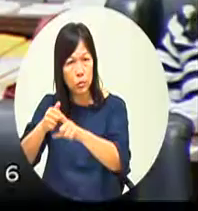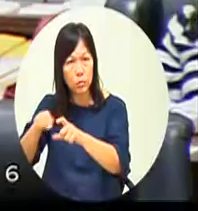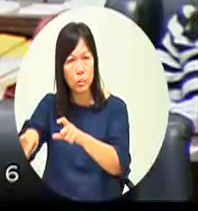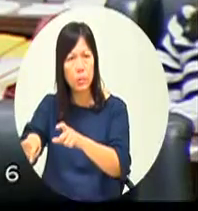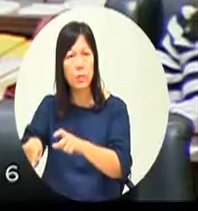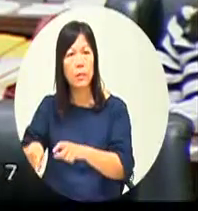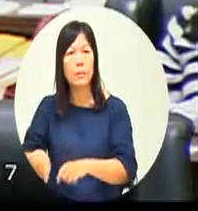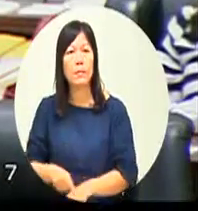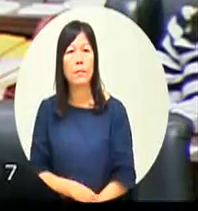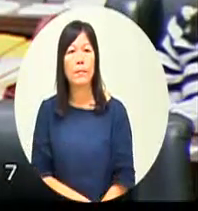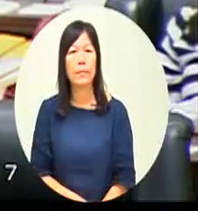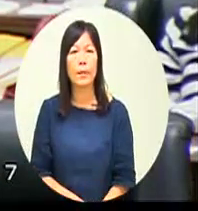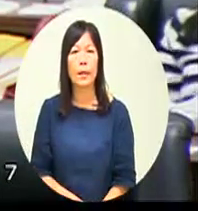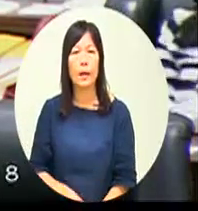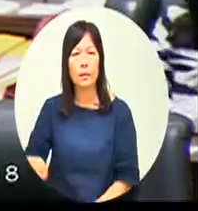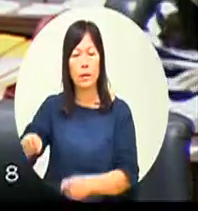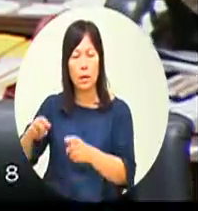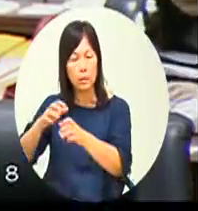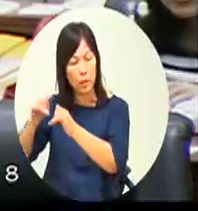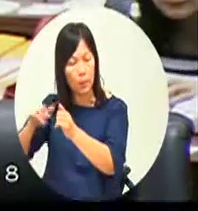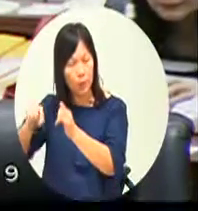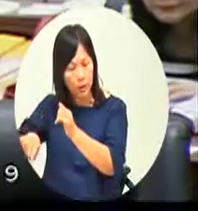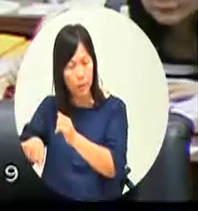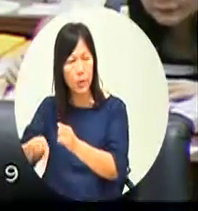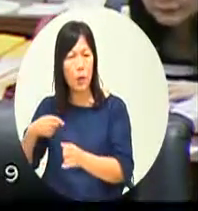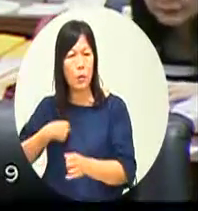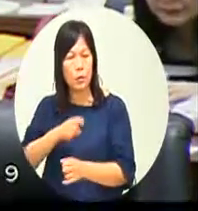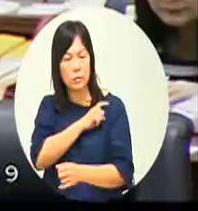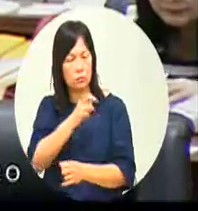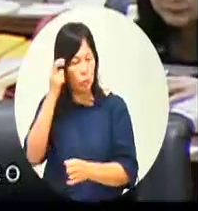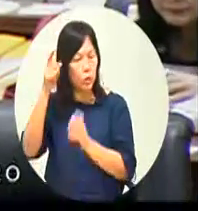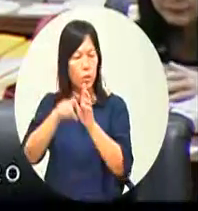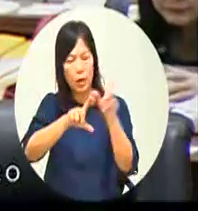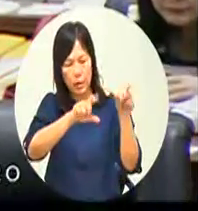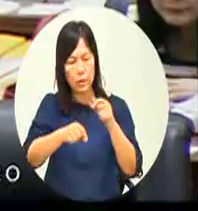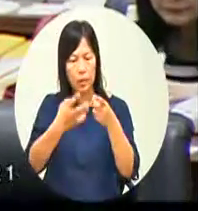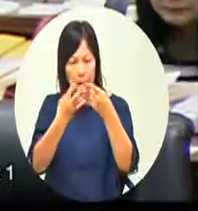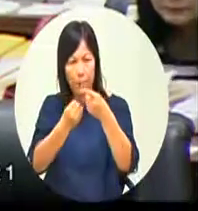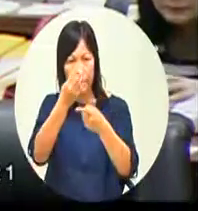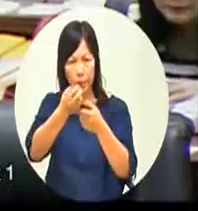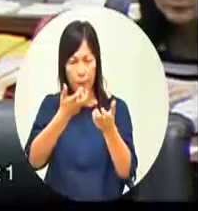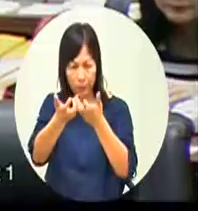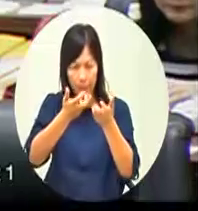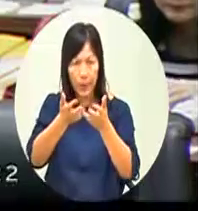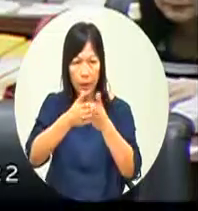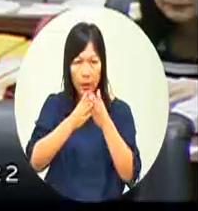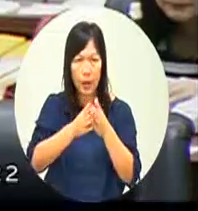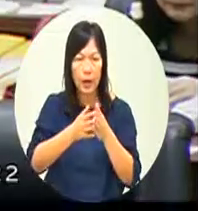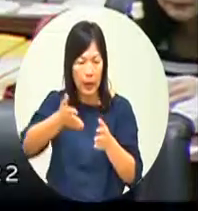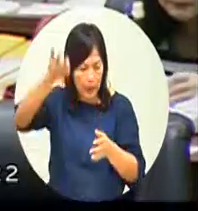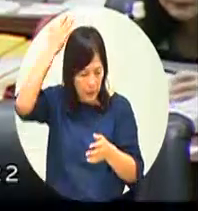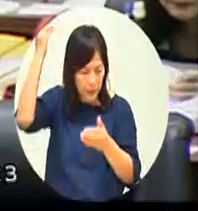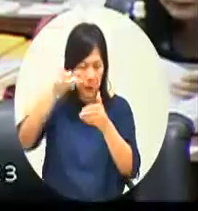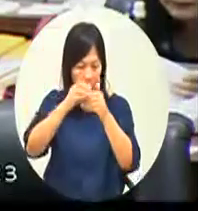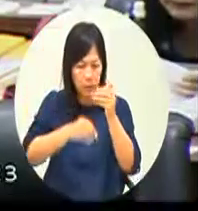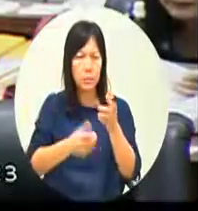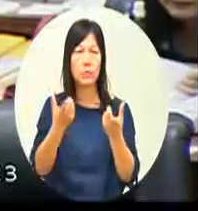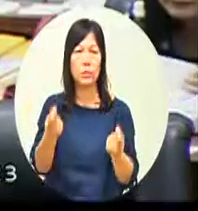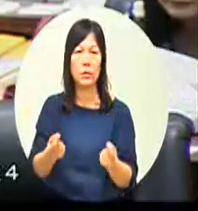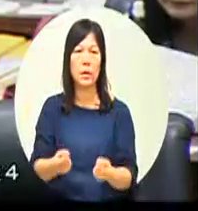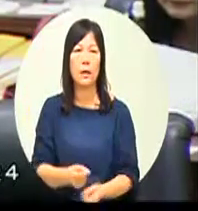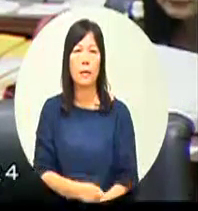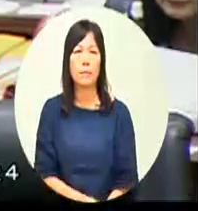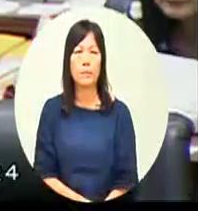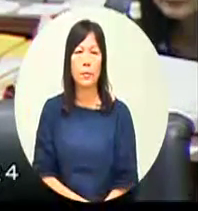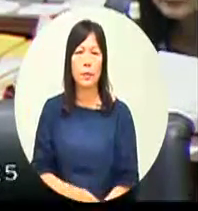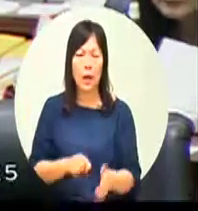些居民的这个意见上面，我认为应该就是按照一定的比例分配，然后按照以往的制度，那到底就是说到